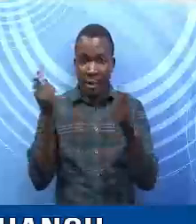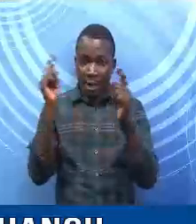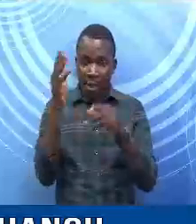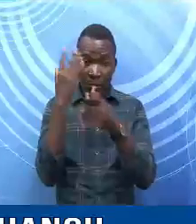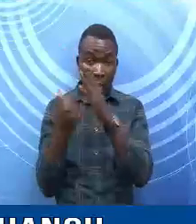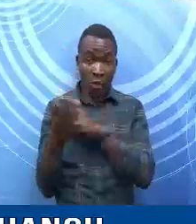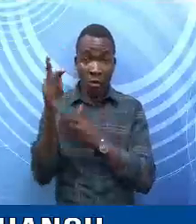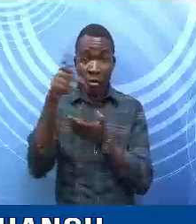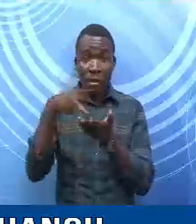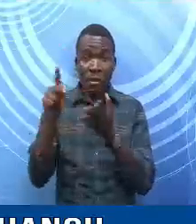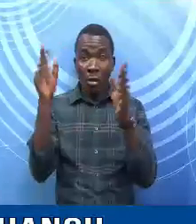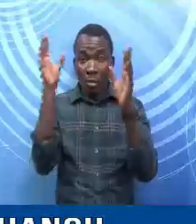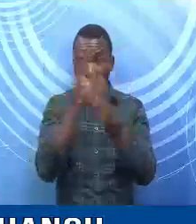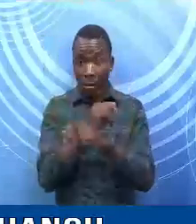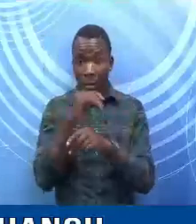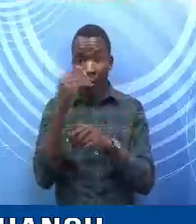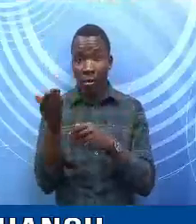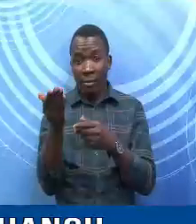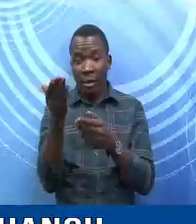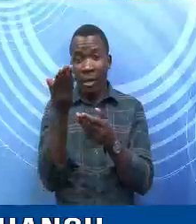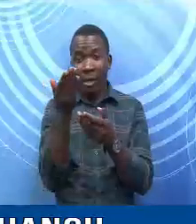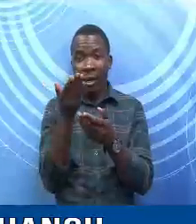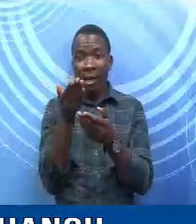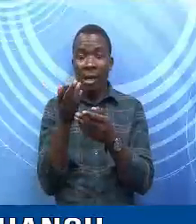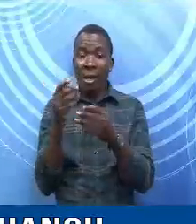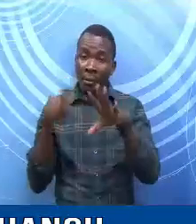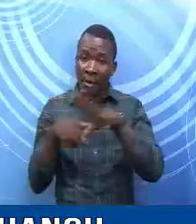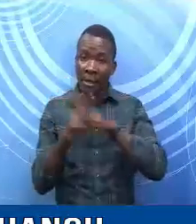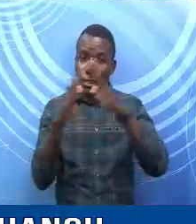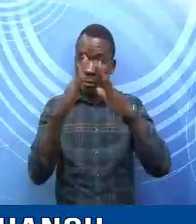bakamubura bakigira inama yo kwinjira mu nzu ye maze bagasanga ziritse.